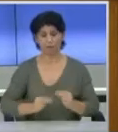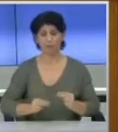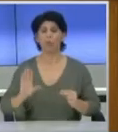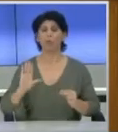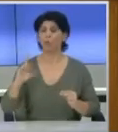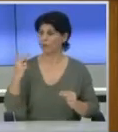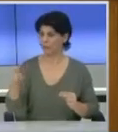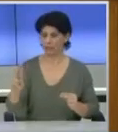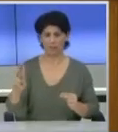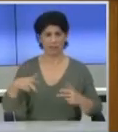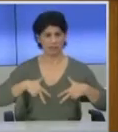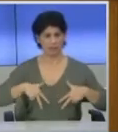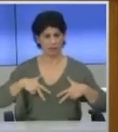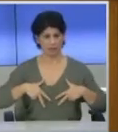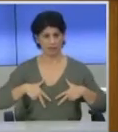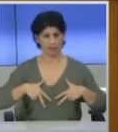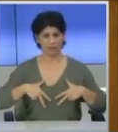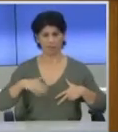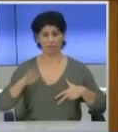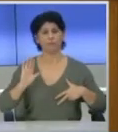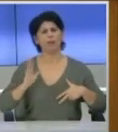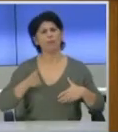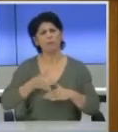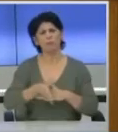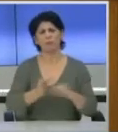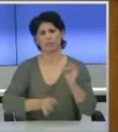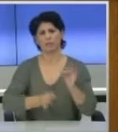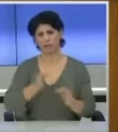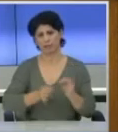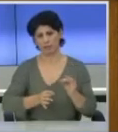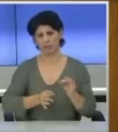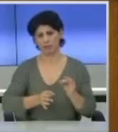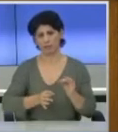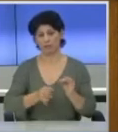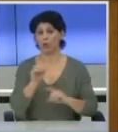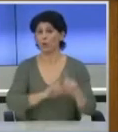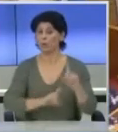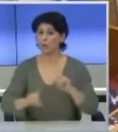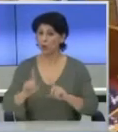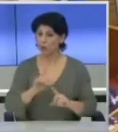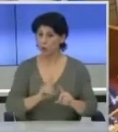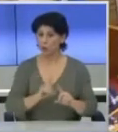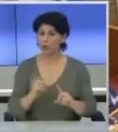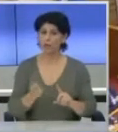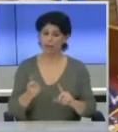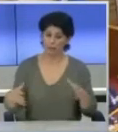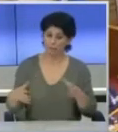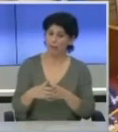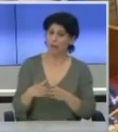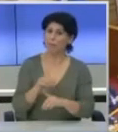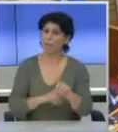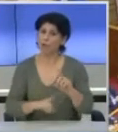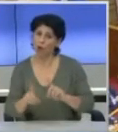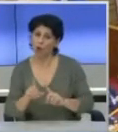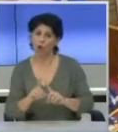δικιά σας κυβέρνηση. Ας μην μπούμε στη συζήτηση σήμερα του ποιος έκανε παρέα με